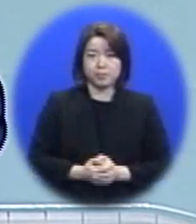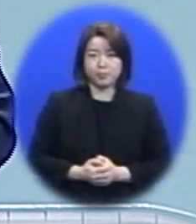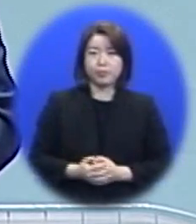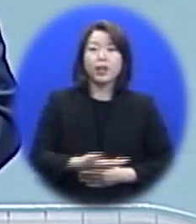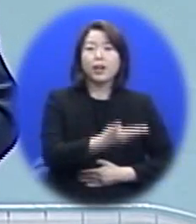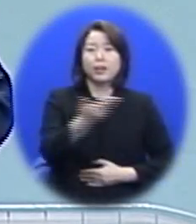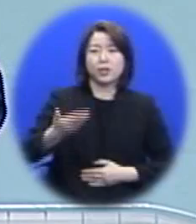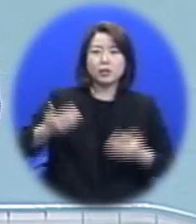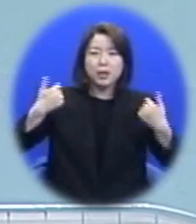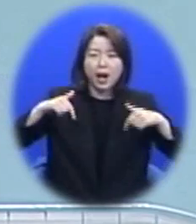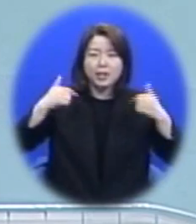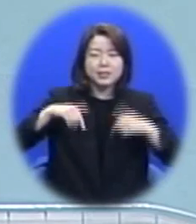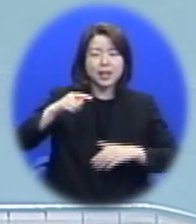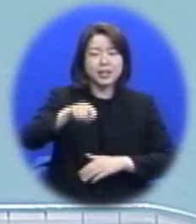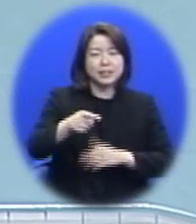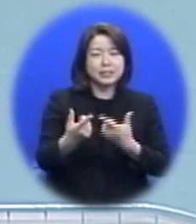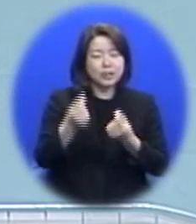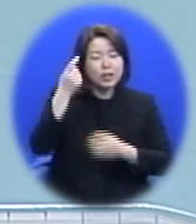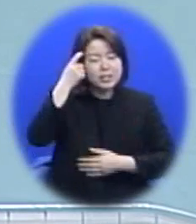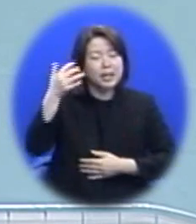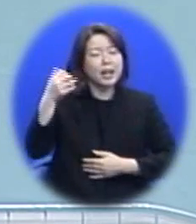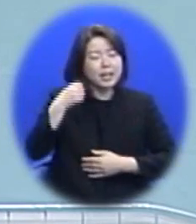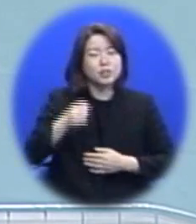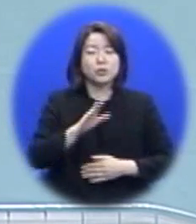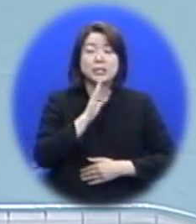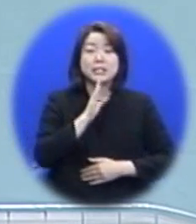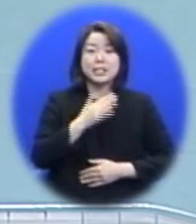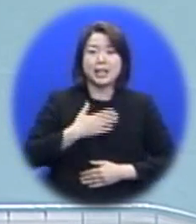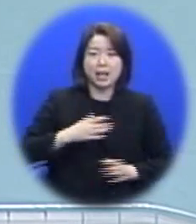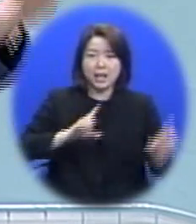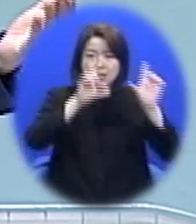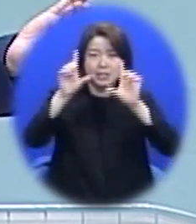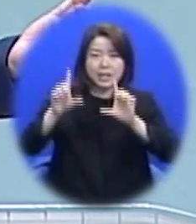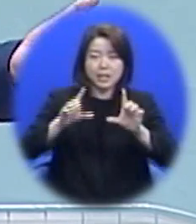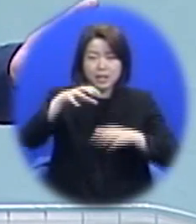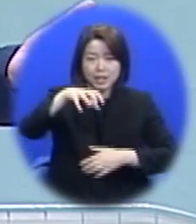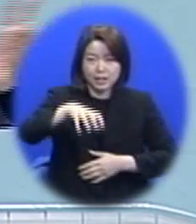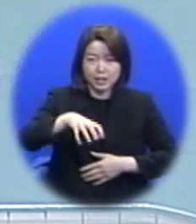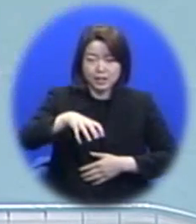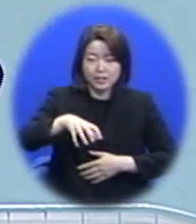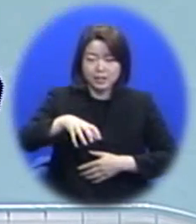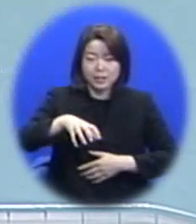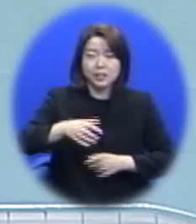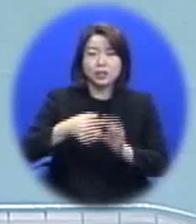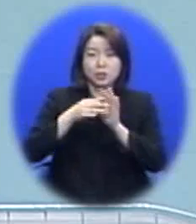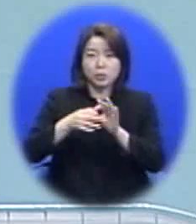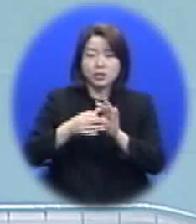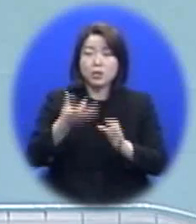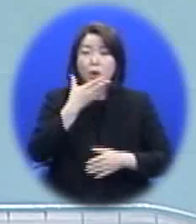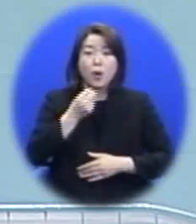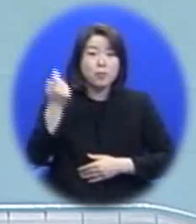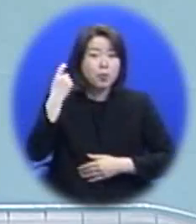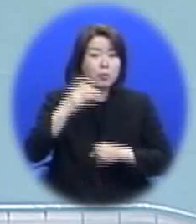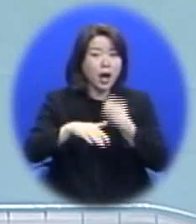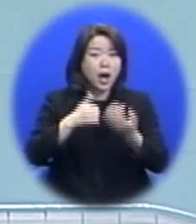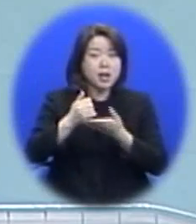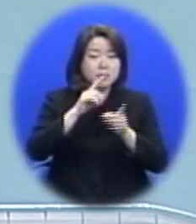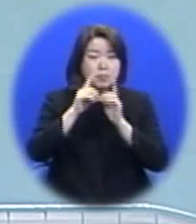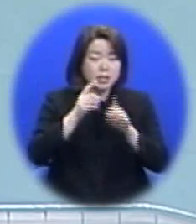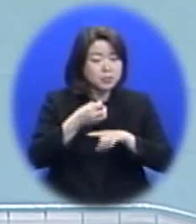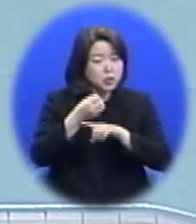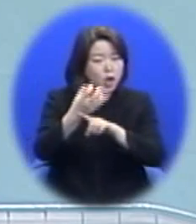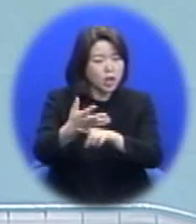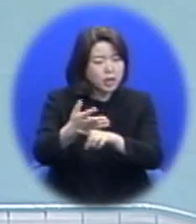여러분이 항상 그런 의식을 가지고 실제로 내가 살아가는 삶을 통하여 복음과 하나님의 말씀이 전해져야